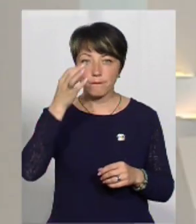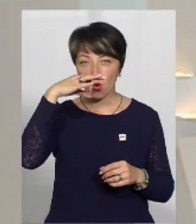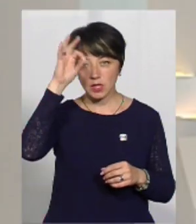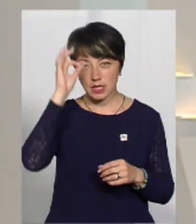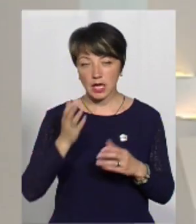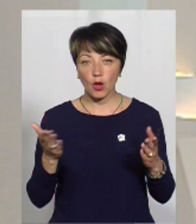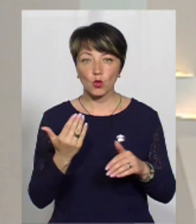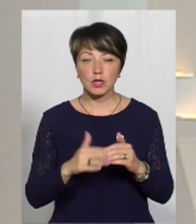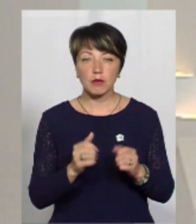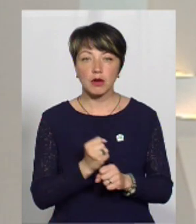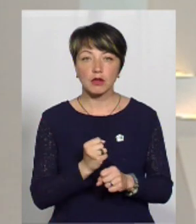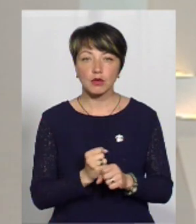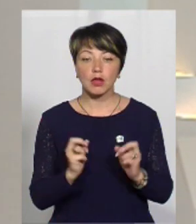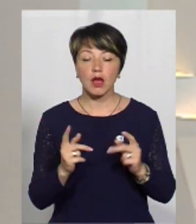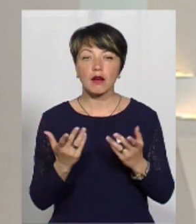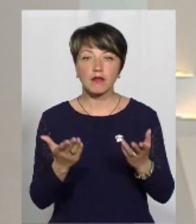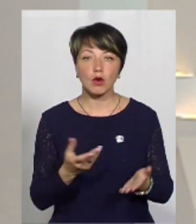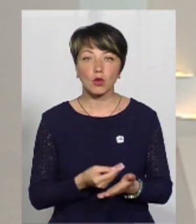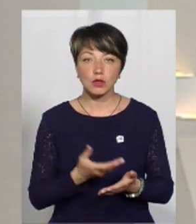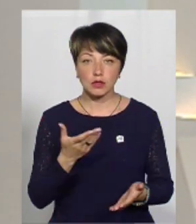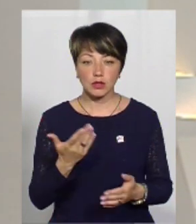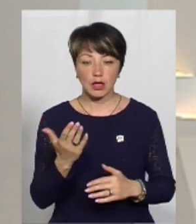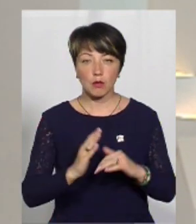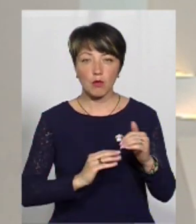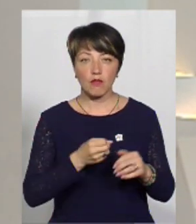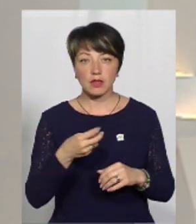вже працюють, як ви оцінюєте їхню